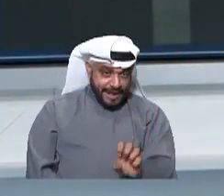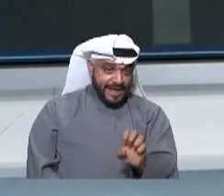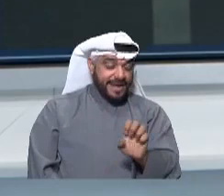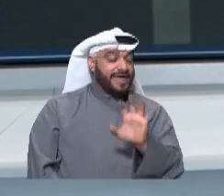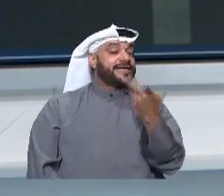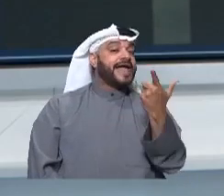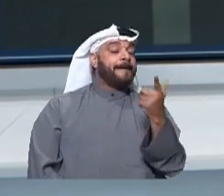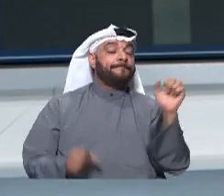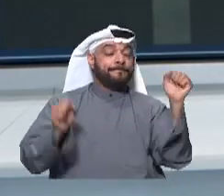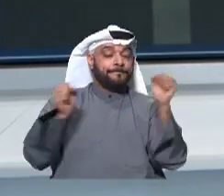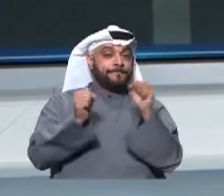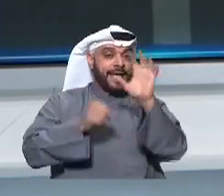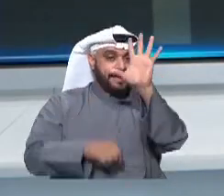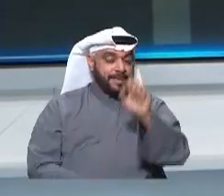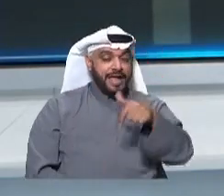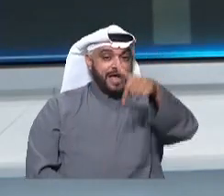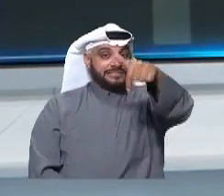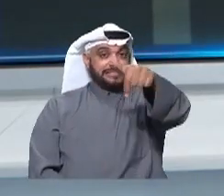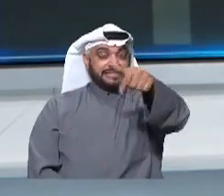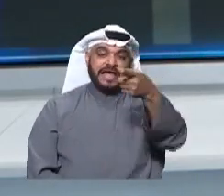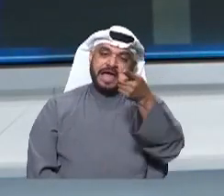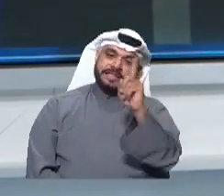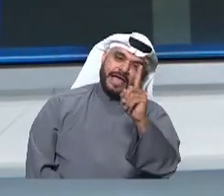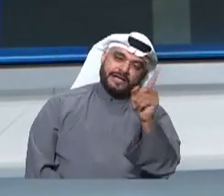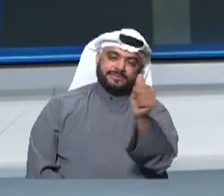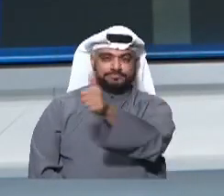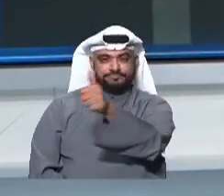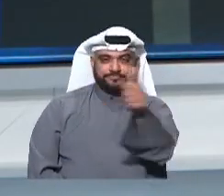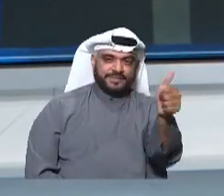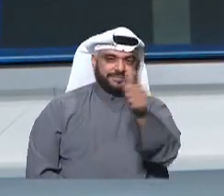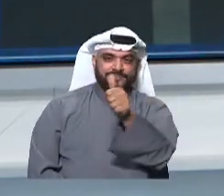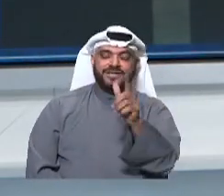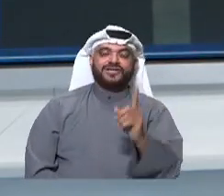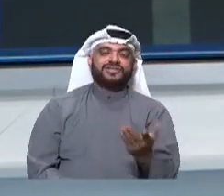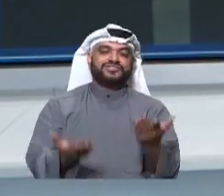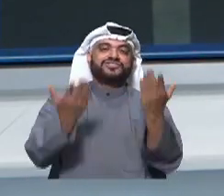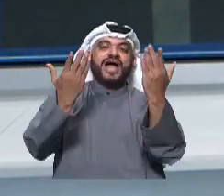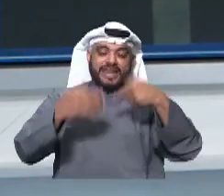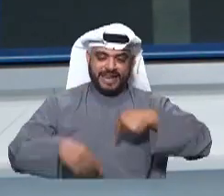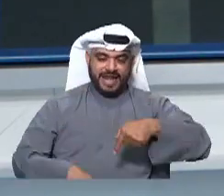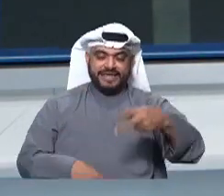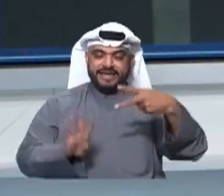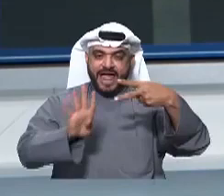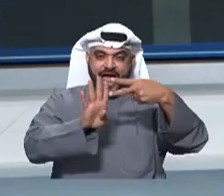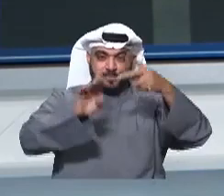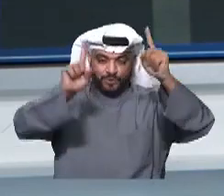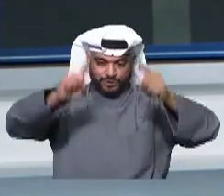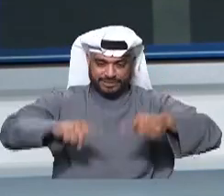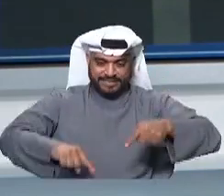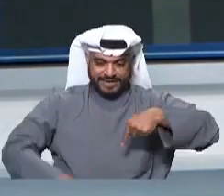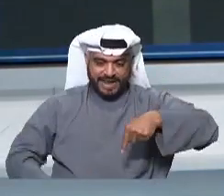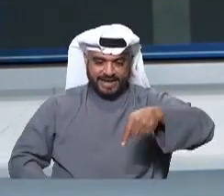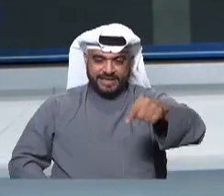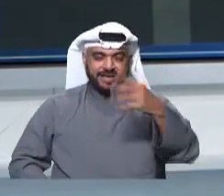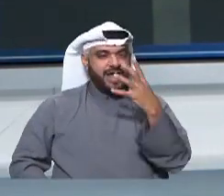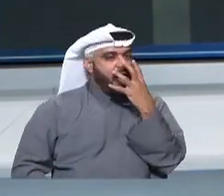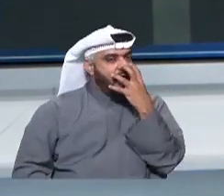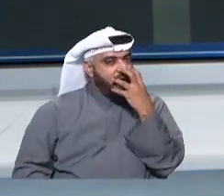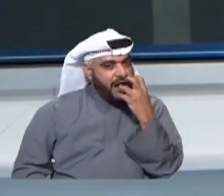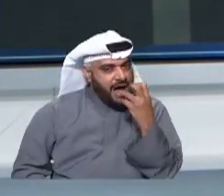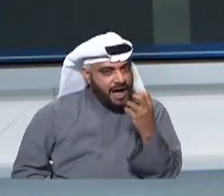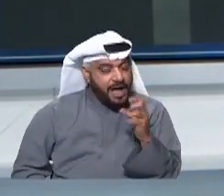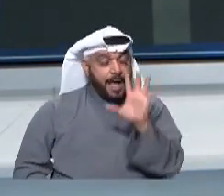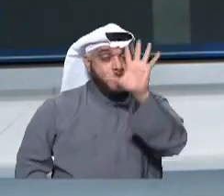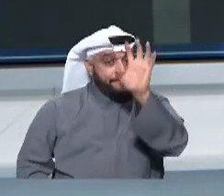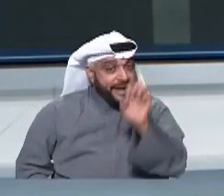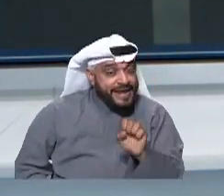الصغرى متفاوتة ما بين 6 إلى 11 درجة مئوية. أجوانا بشكل عام خلال 24 ساعة القادمة دافئة، ولكن راح تكون